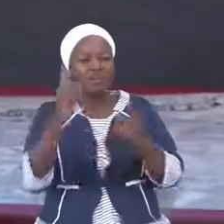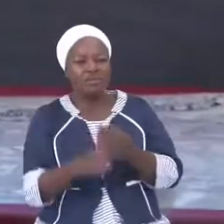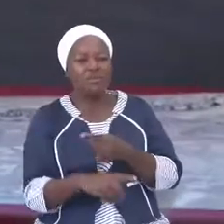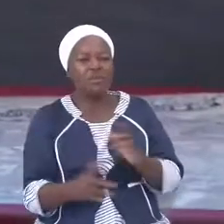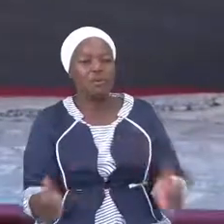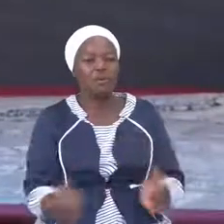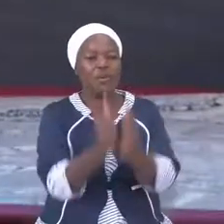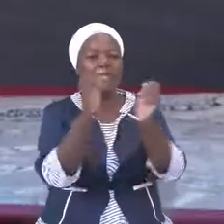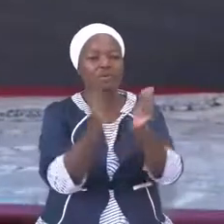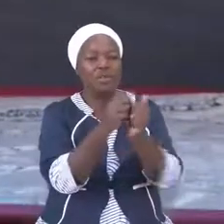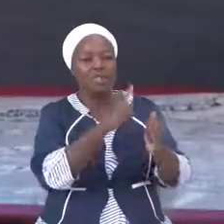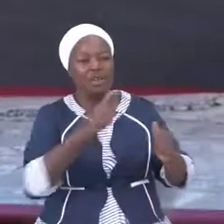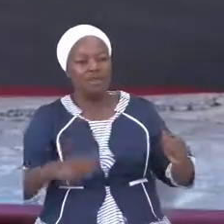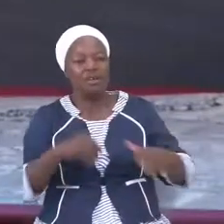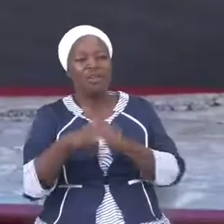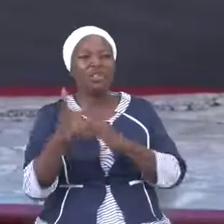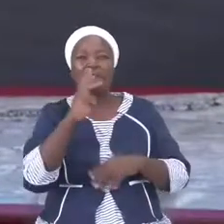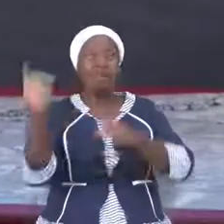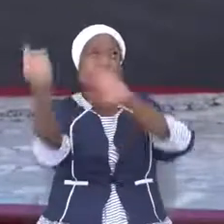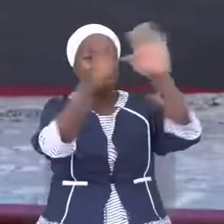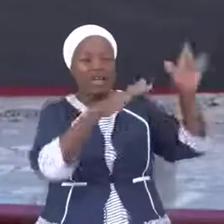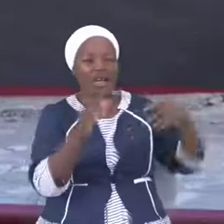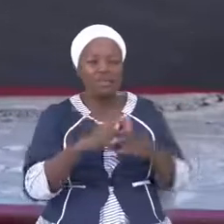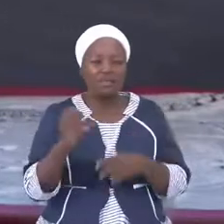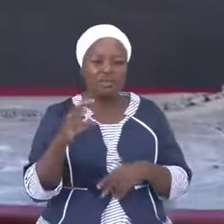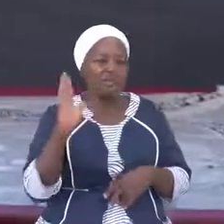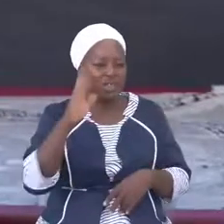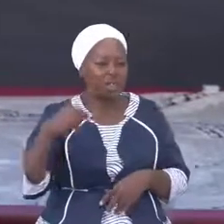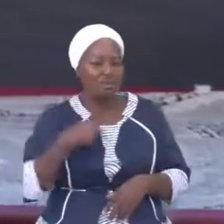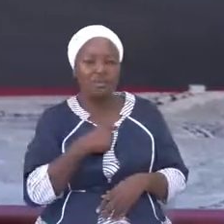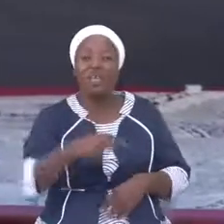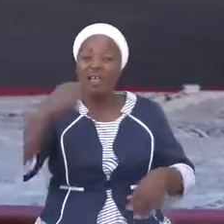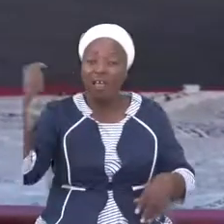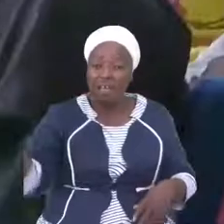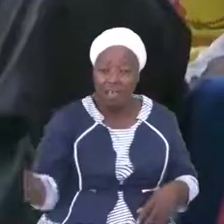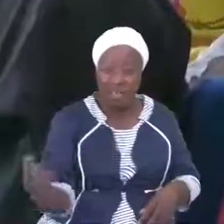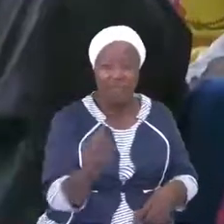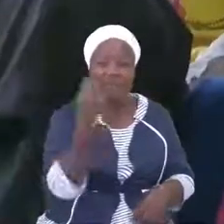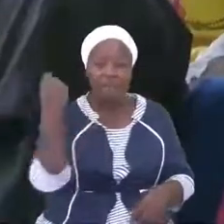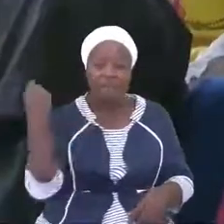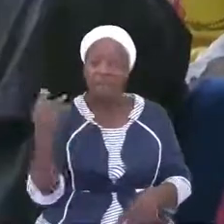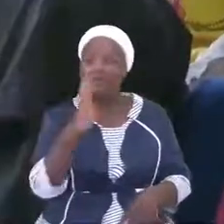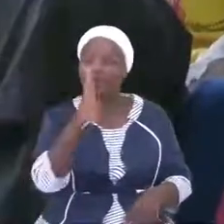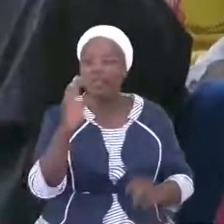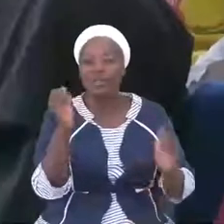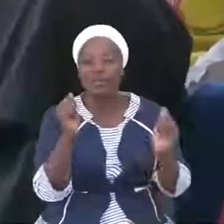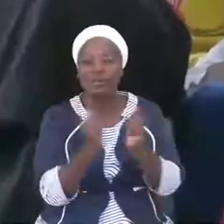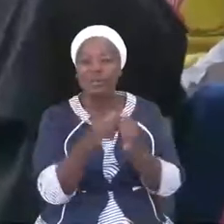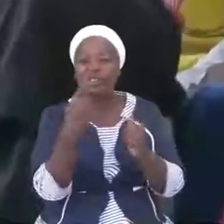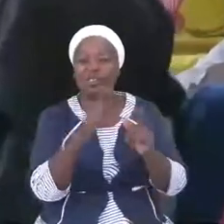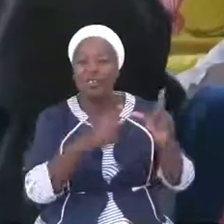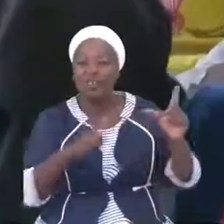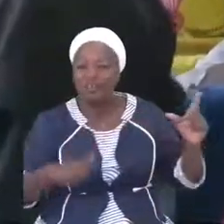nuées à la rencontre du Seigneur dans les airs. Et ainsi, nous serons toujours avec le